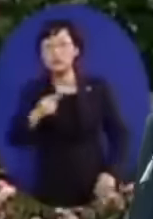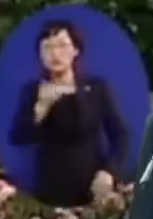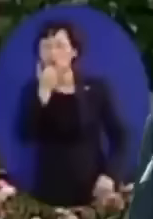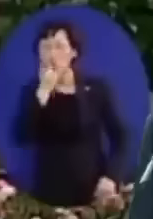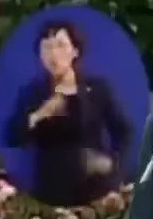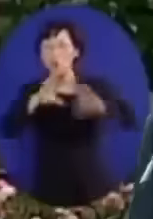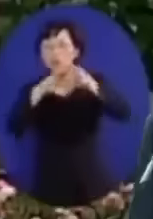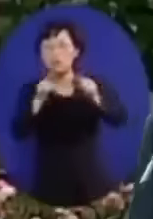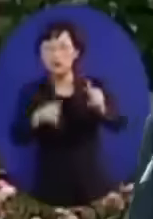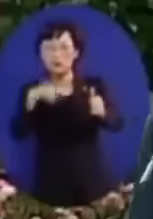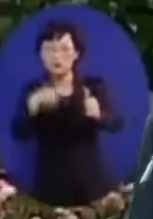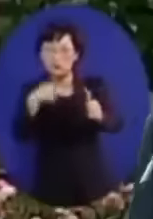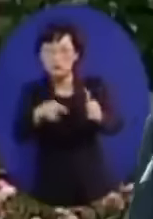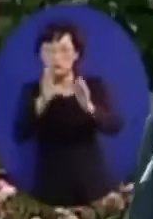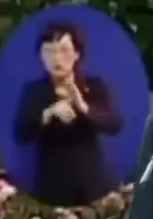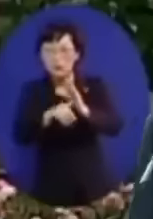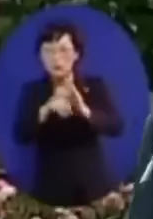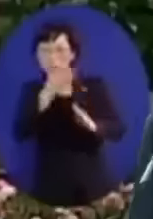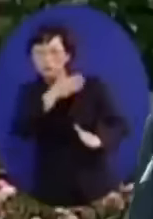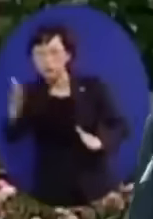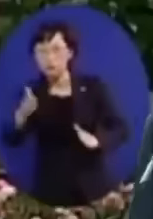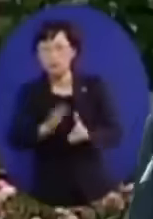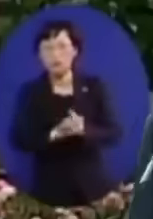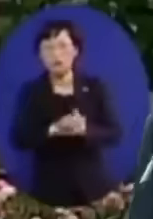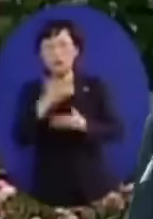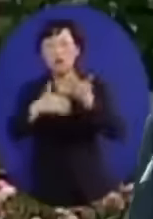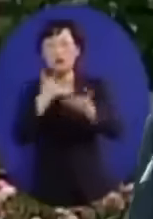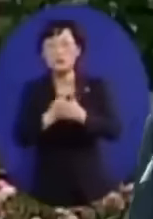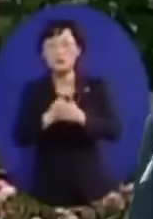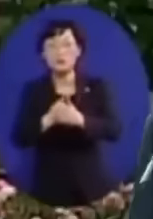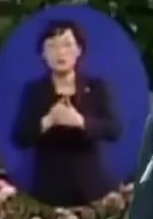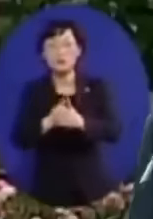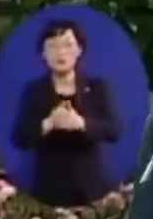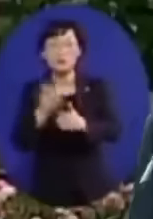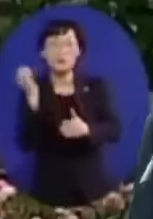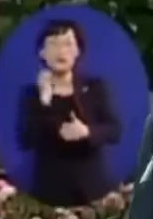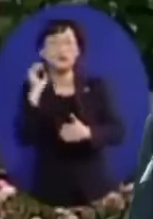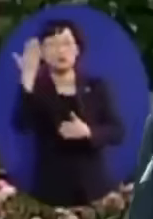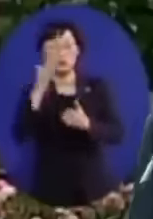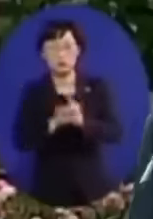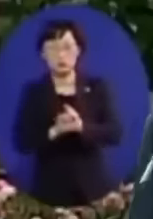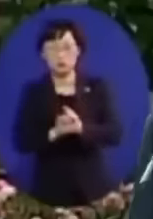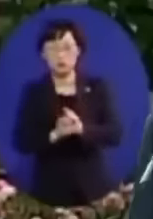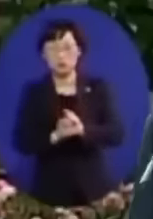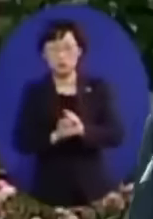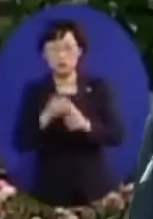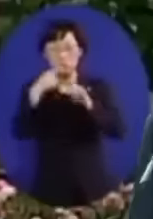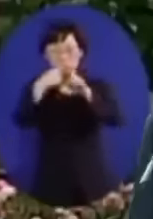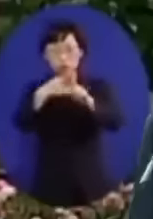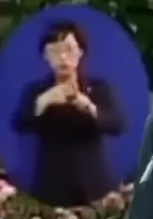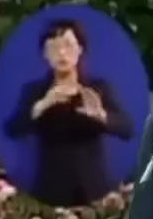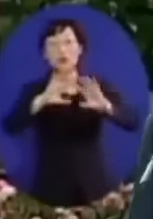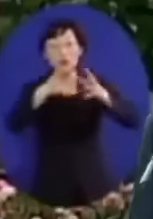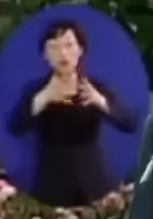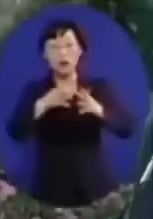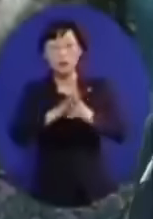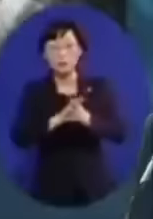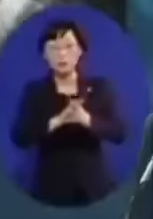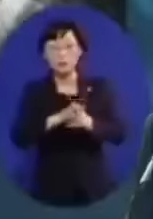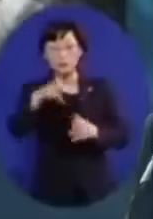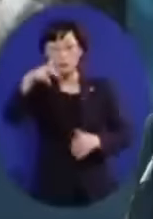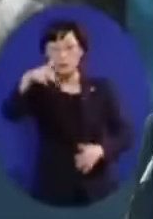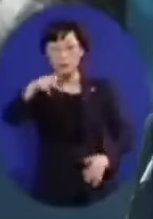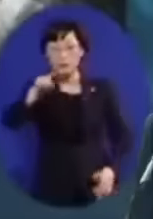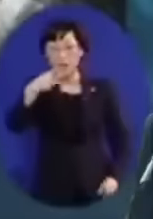하나님 중심으로 사는 삶을 저버리고 파멸하고 마는 것입니다. 스위스는 작은 산악국가에 불과했지만 칼빈에 의해